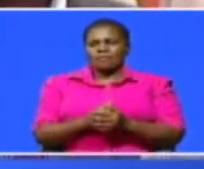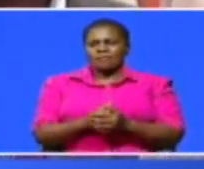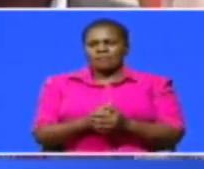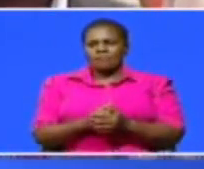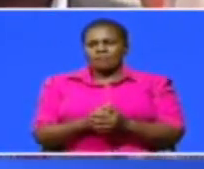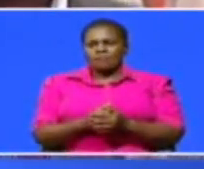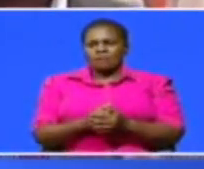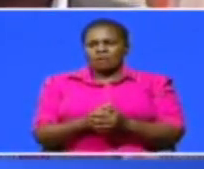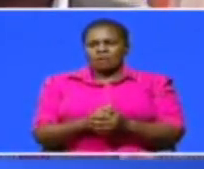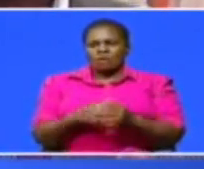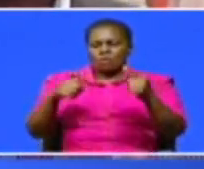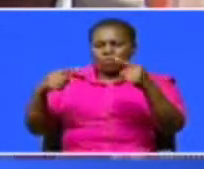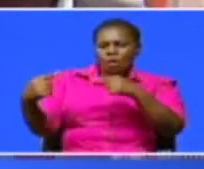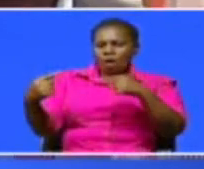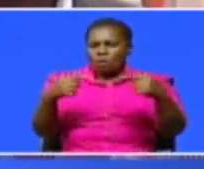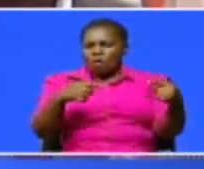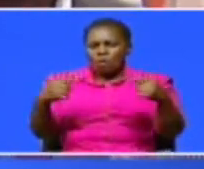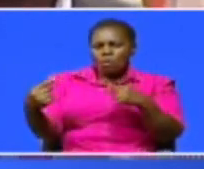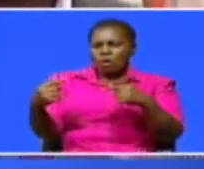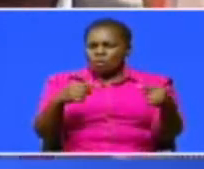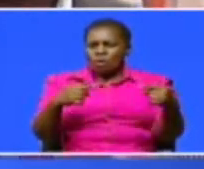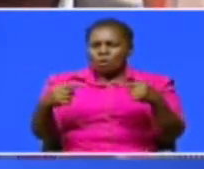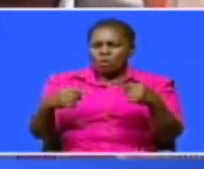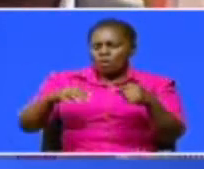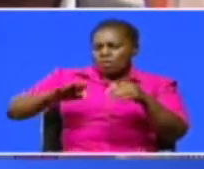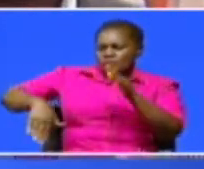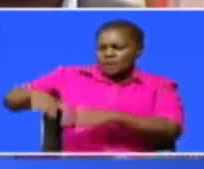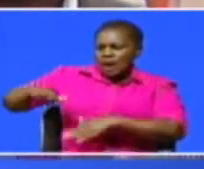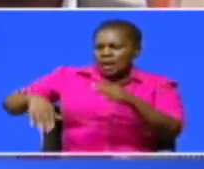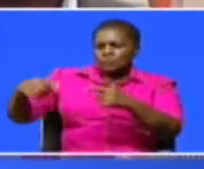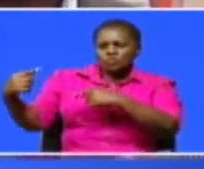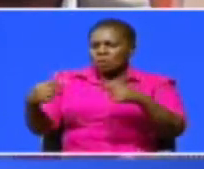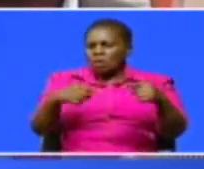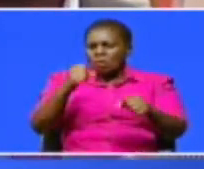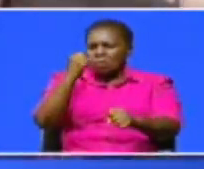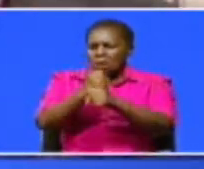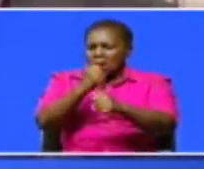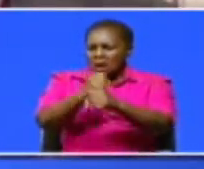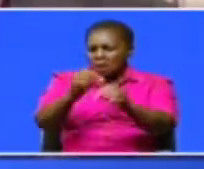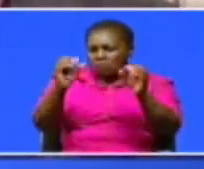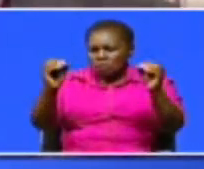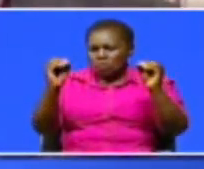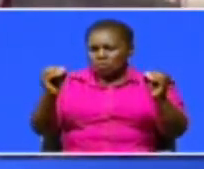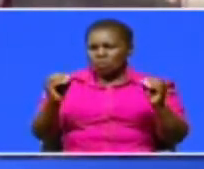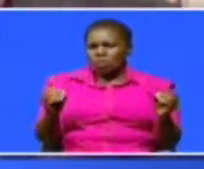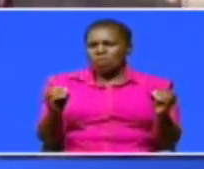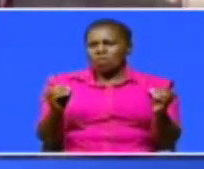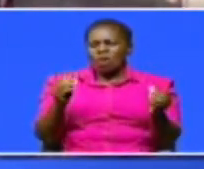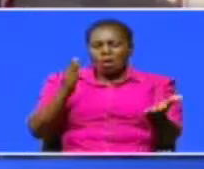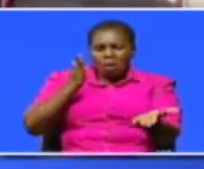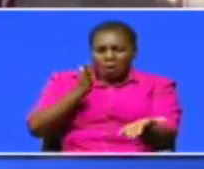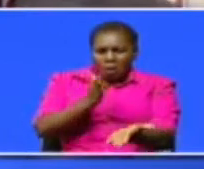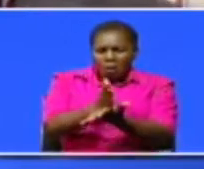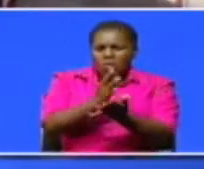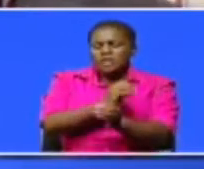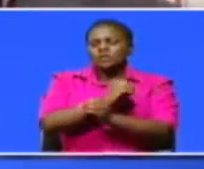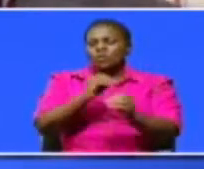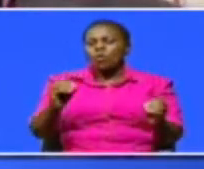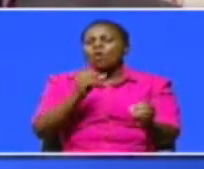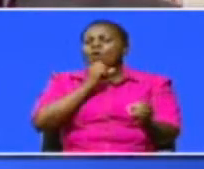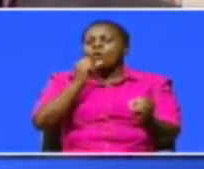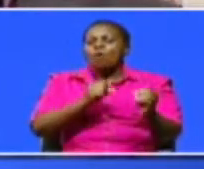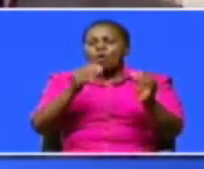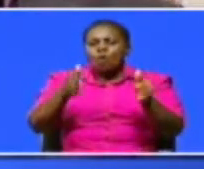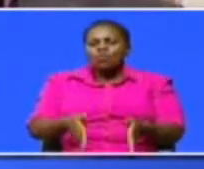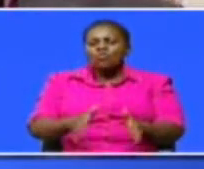War cries and beating the drums of war will not work. It is dishonest and old school